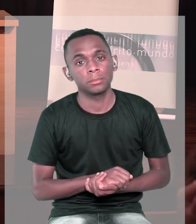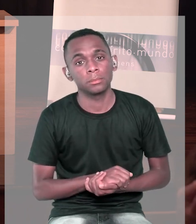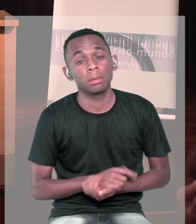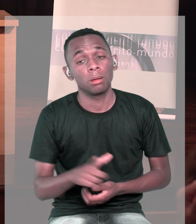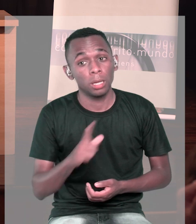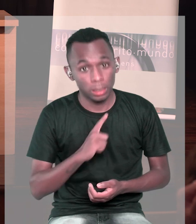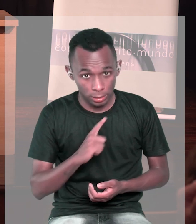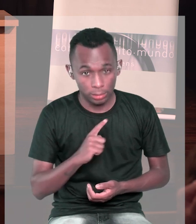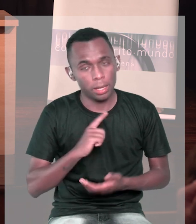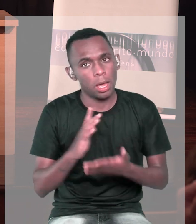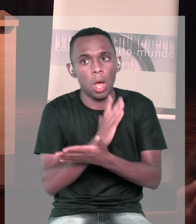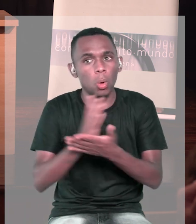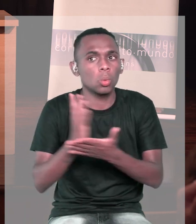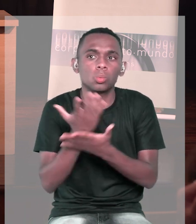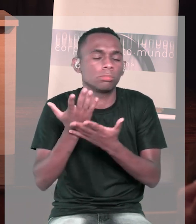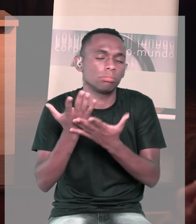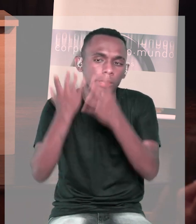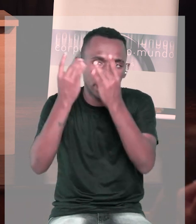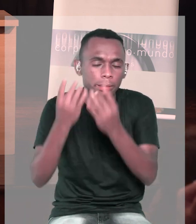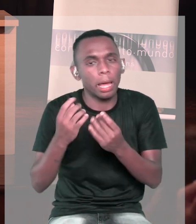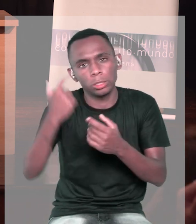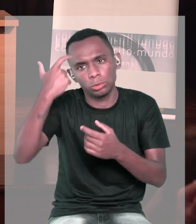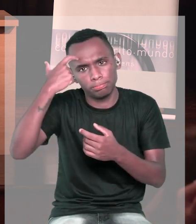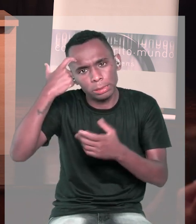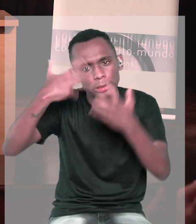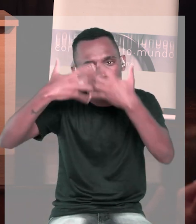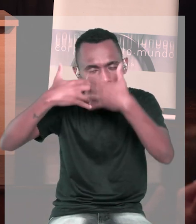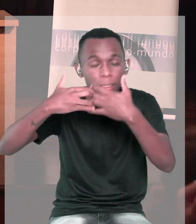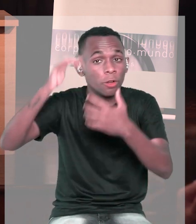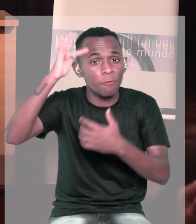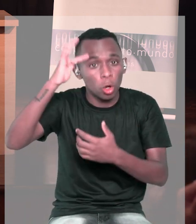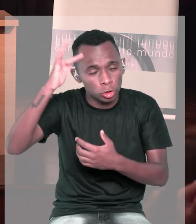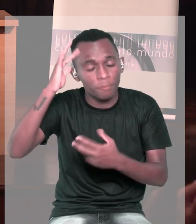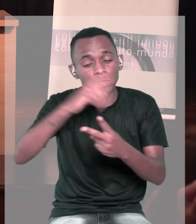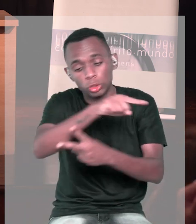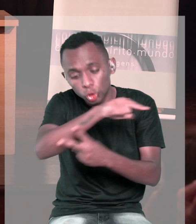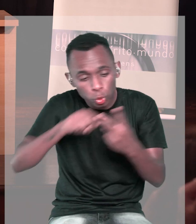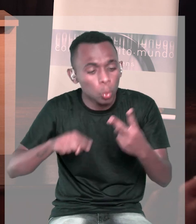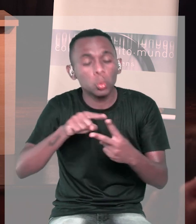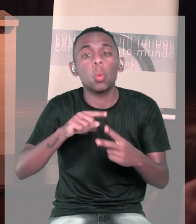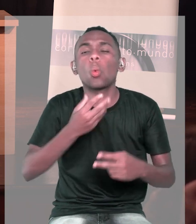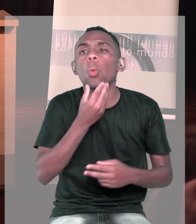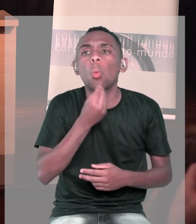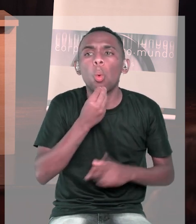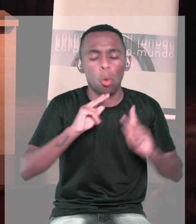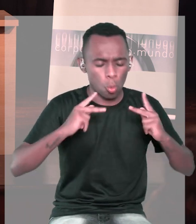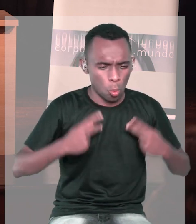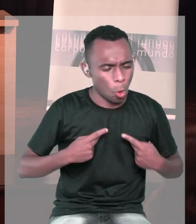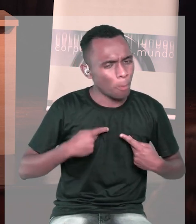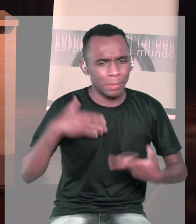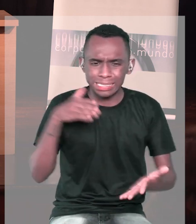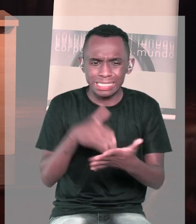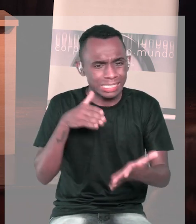existe dentro de alguns pensamentos filosóficos esse dualismo ontológico, onde o homem seria um ser irredutível